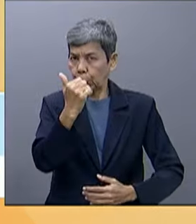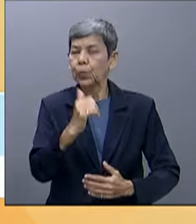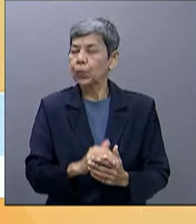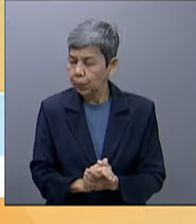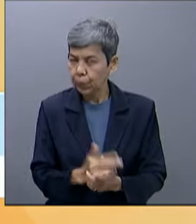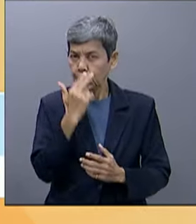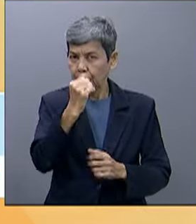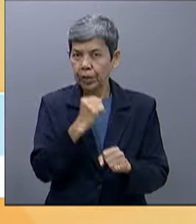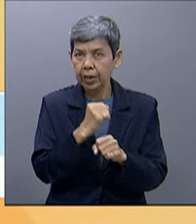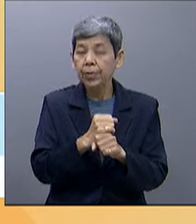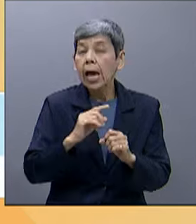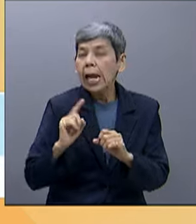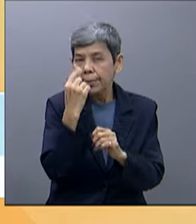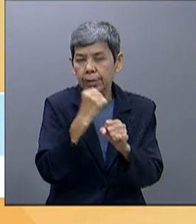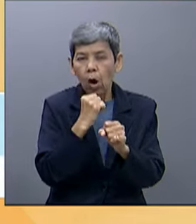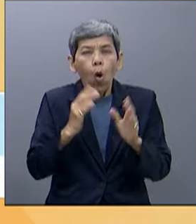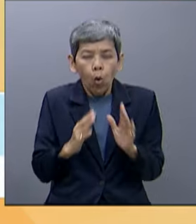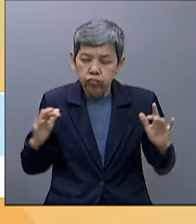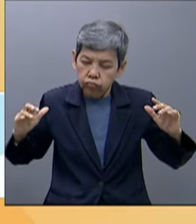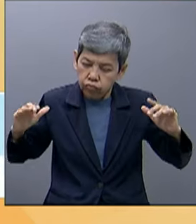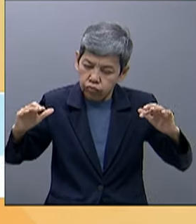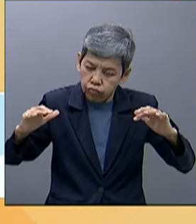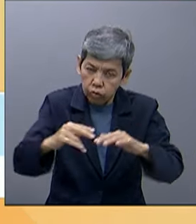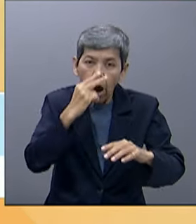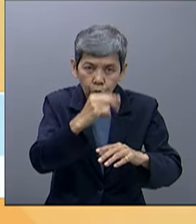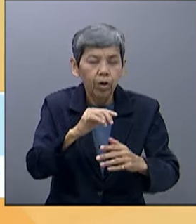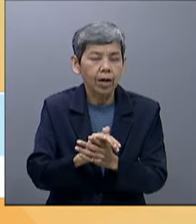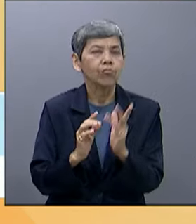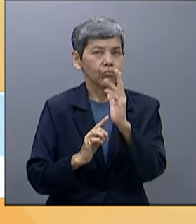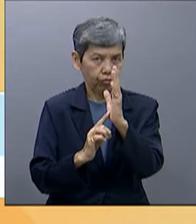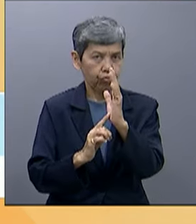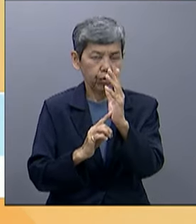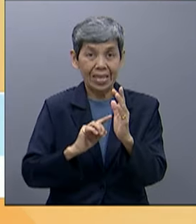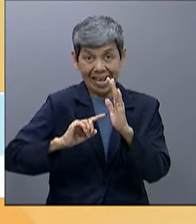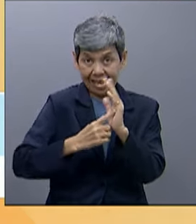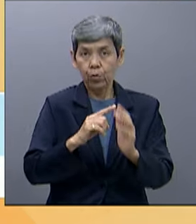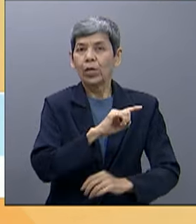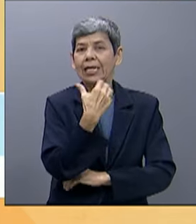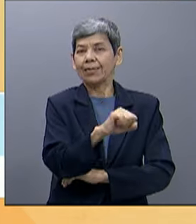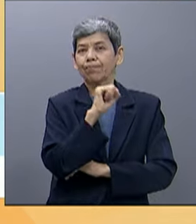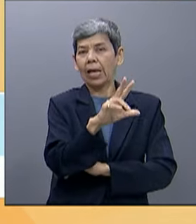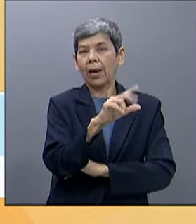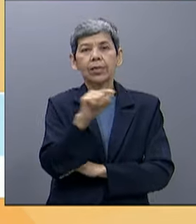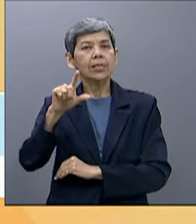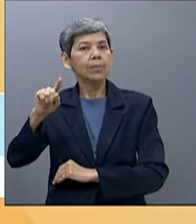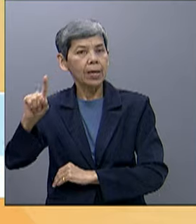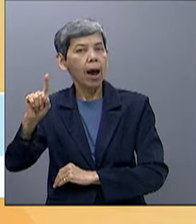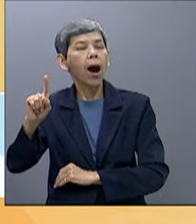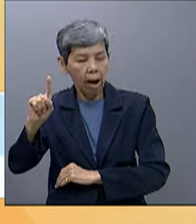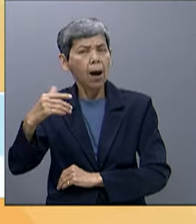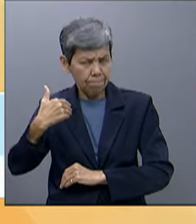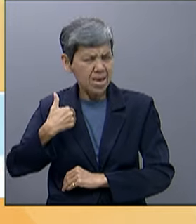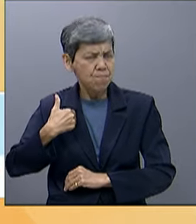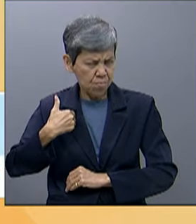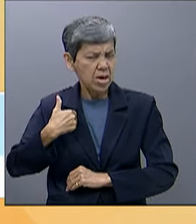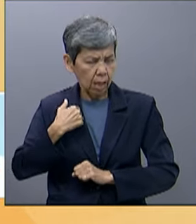ที่นำร่องดึงคนเข้าสู่เนื้องานของงานแห่เทียนนะคะเริ่มตั้งแต่วันที่13ถึง21ค่ะยังมีไฮไลท์ของง